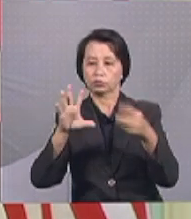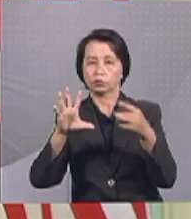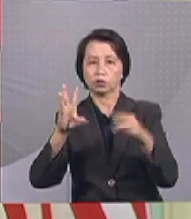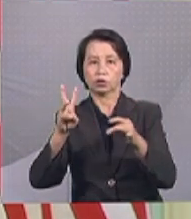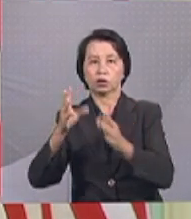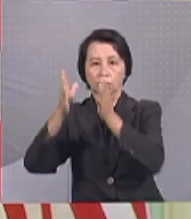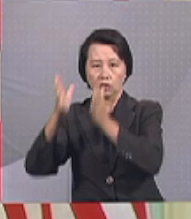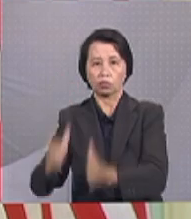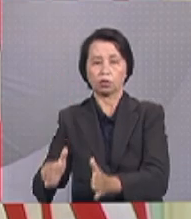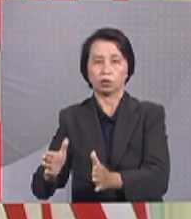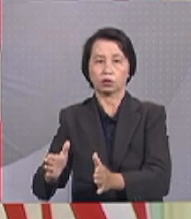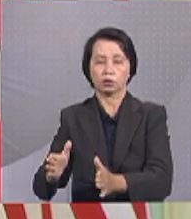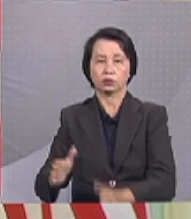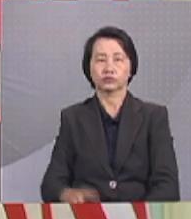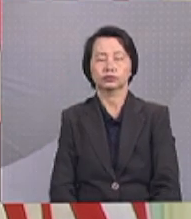18,756 anggota.